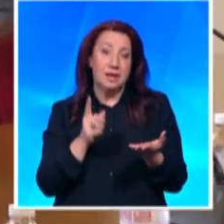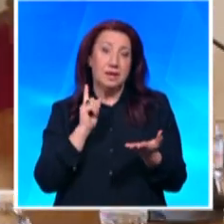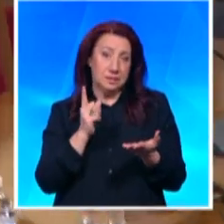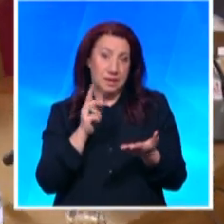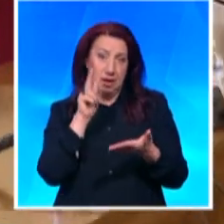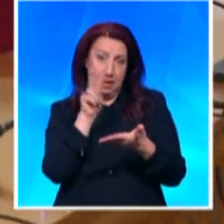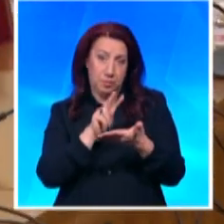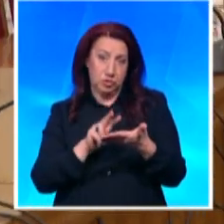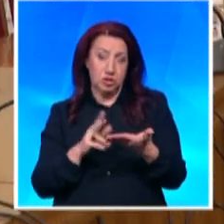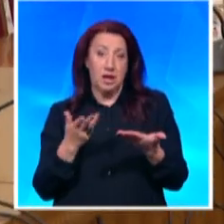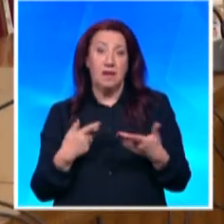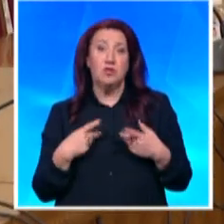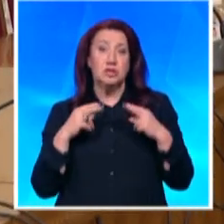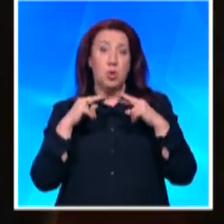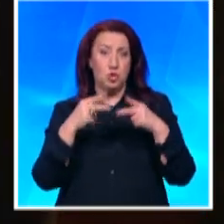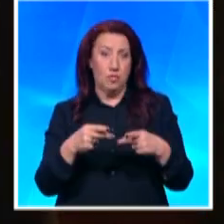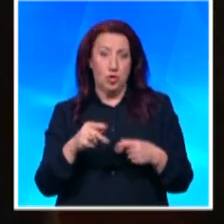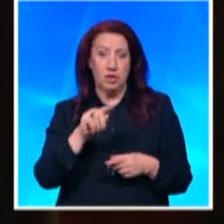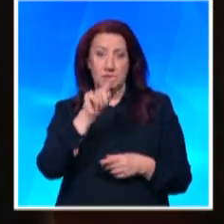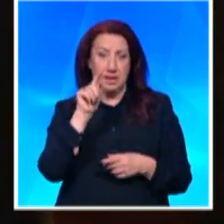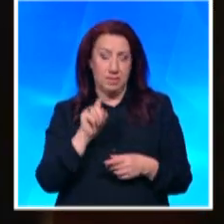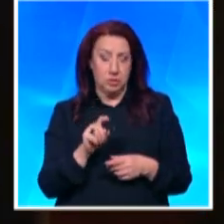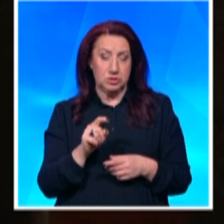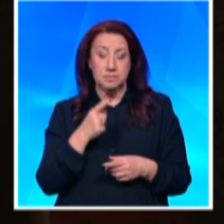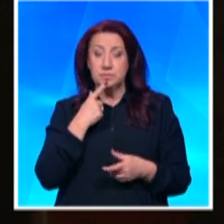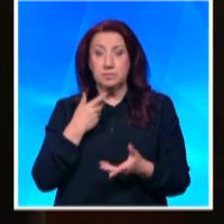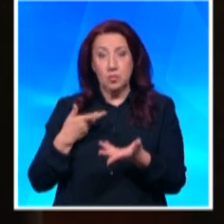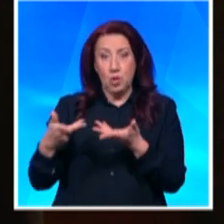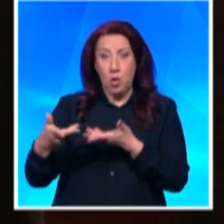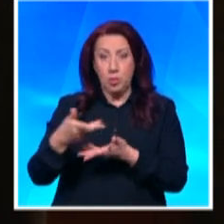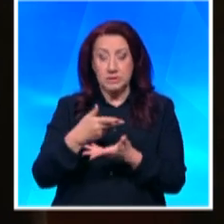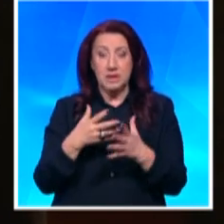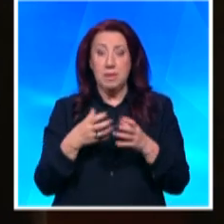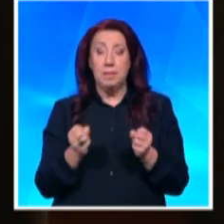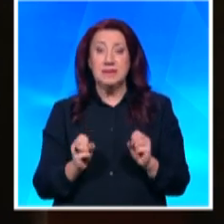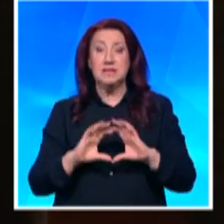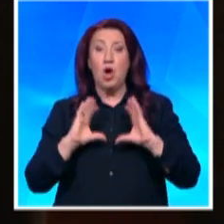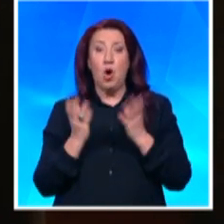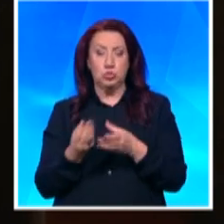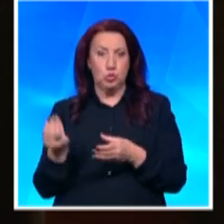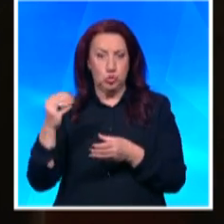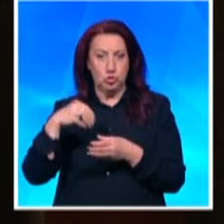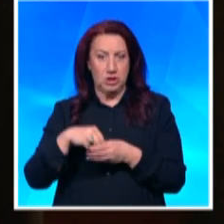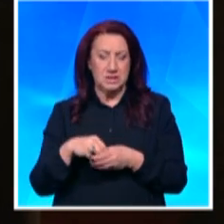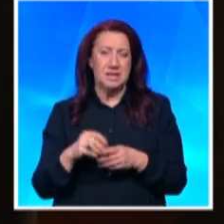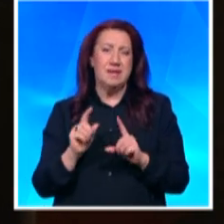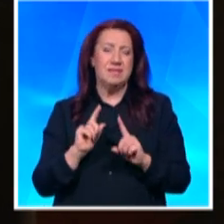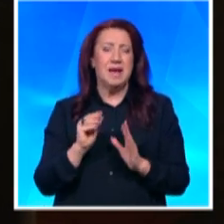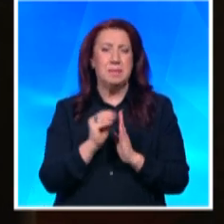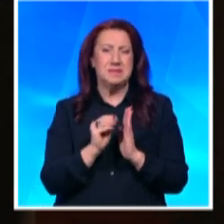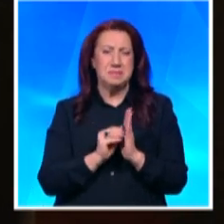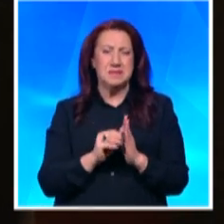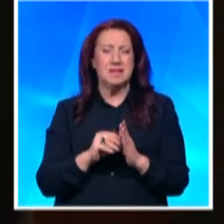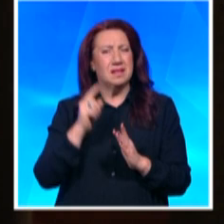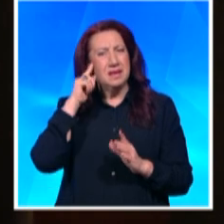въпроса вчера от Десислава Атанасова. Обсъдихме, без общо участие на всички лидери, ще създадем излишни интриги.